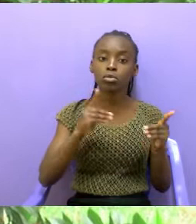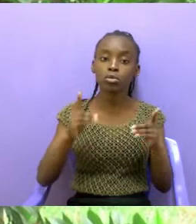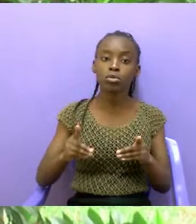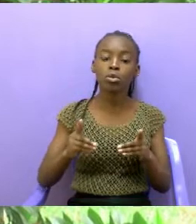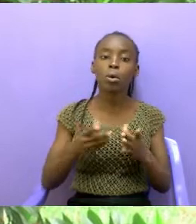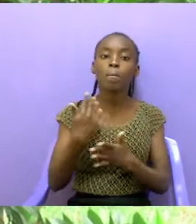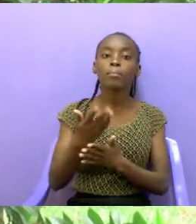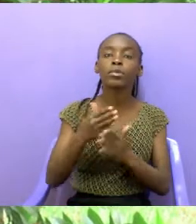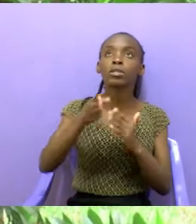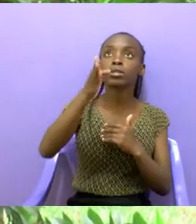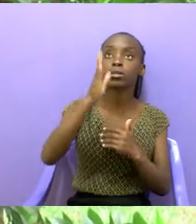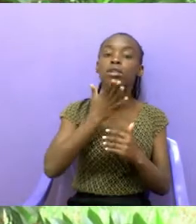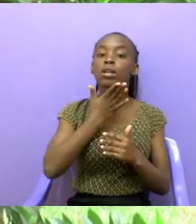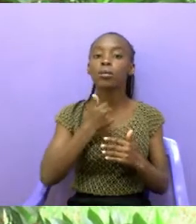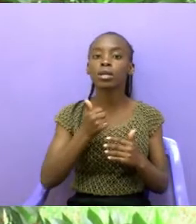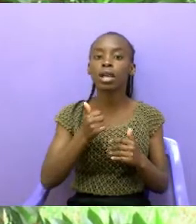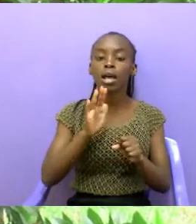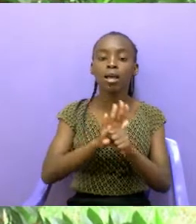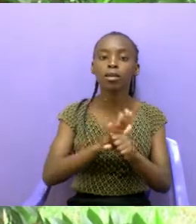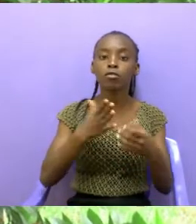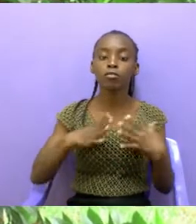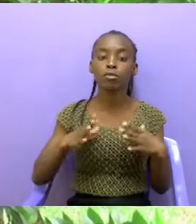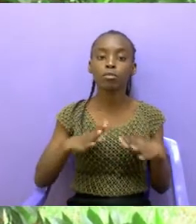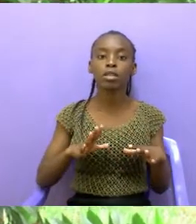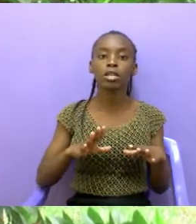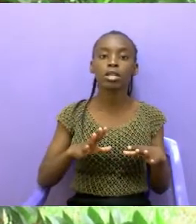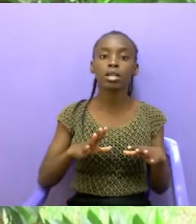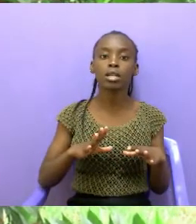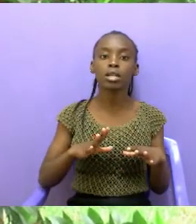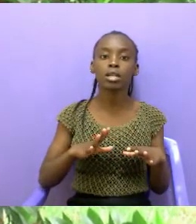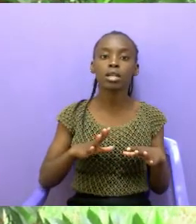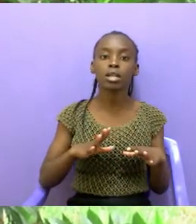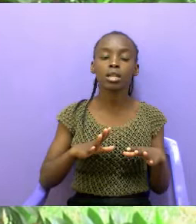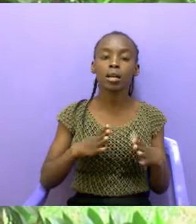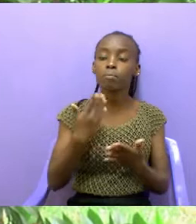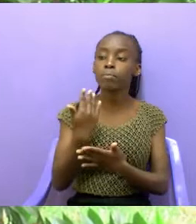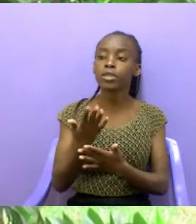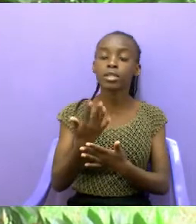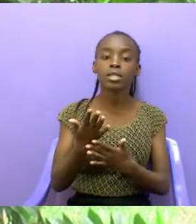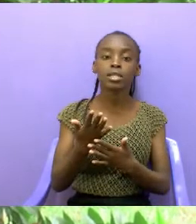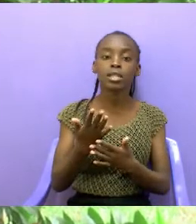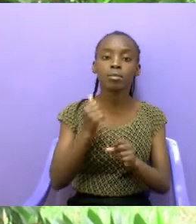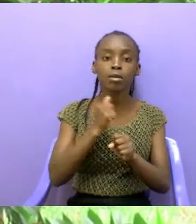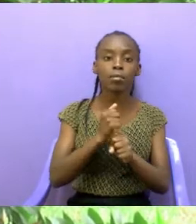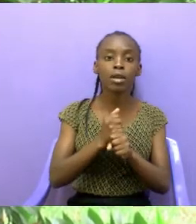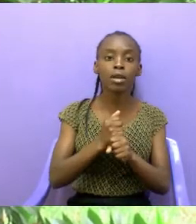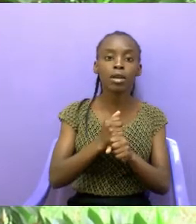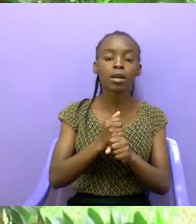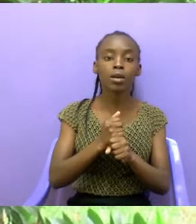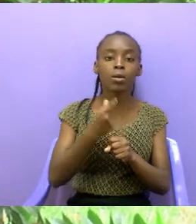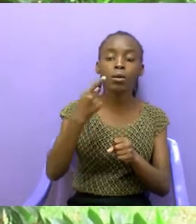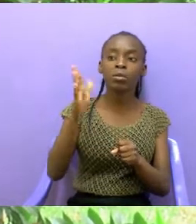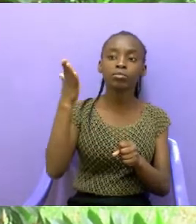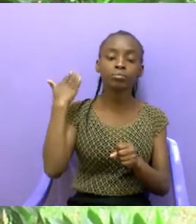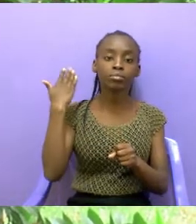utukufu. Kuna watu wengi mambo yamefanya wa backslide, waachane na wokovu. Kuna wengine kufutwa